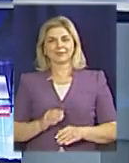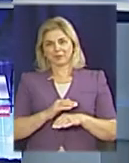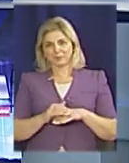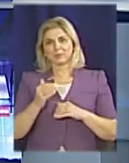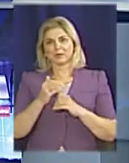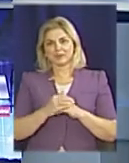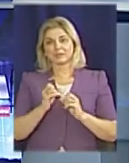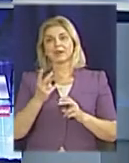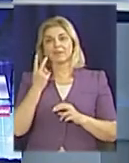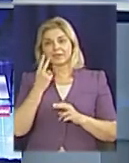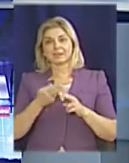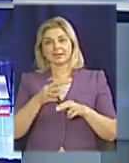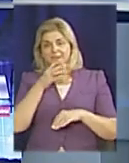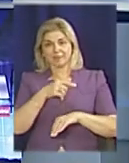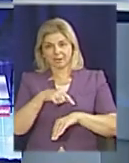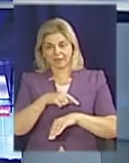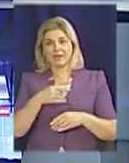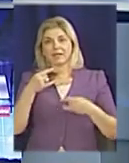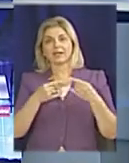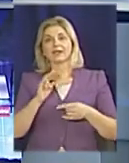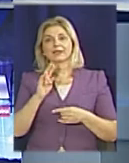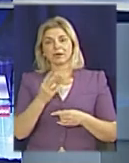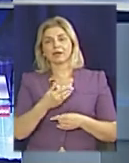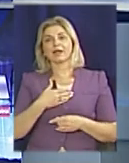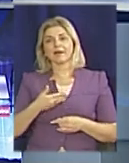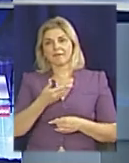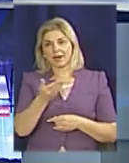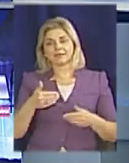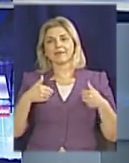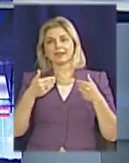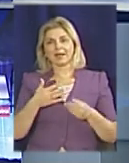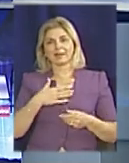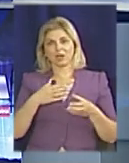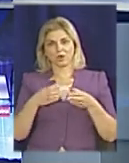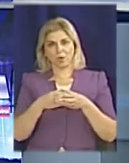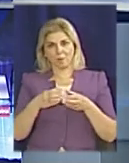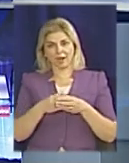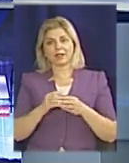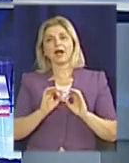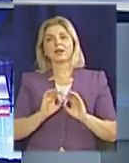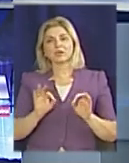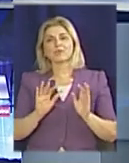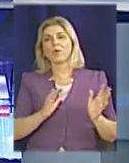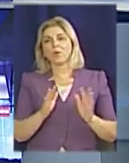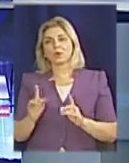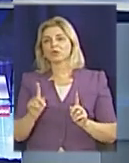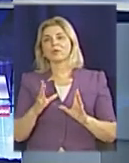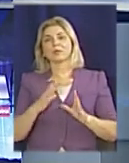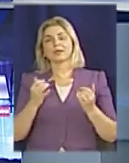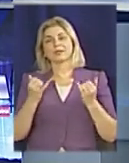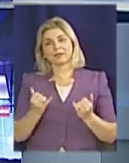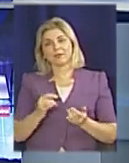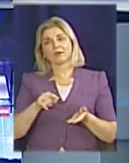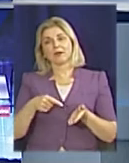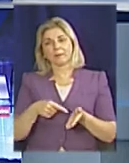Добрий вечір. Як завжди у цій порі на телеканалі «Миколаїв» вас вітає наша команда інформаційників. Розповімо про події, які сталися сьогодні в місті та